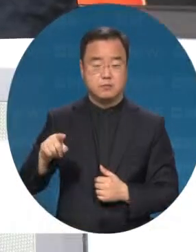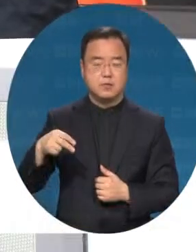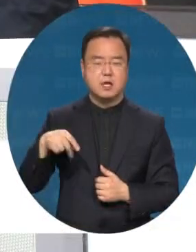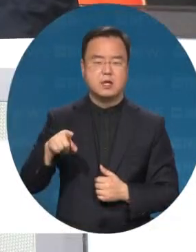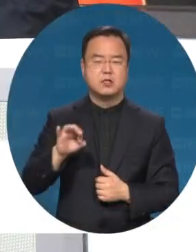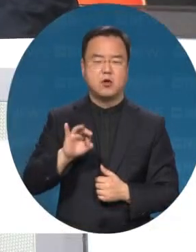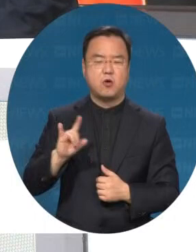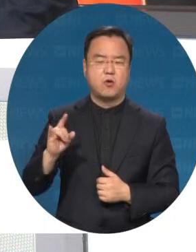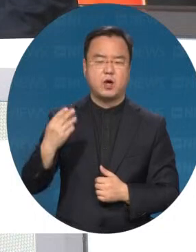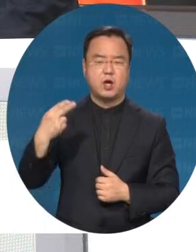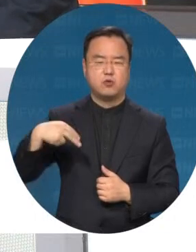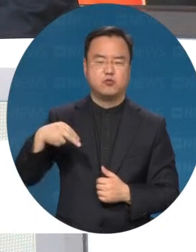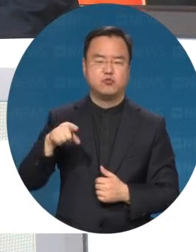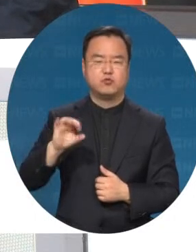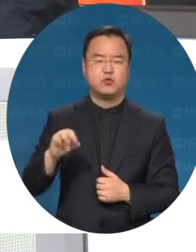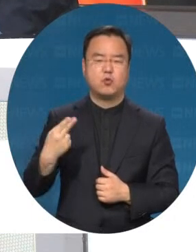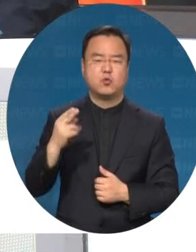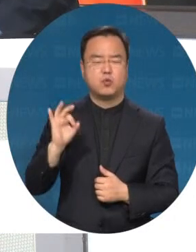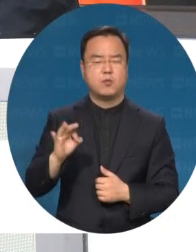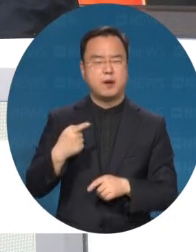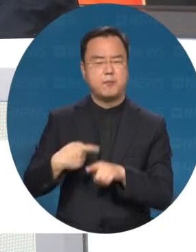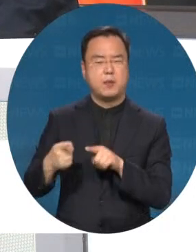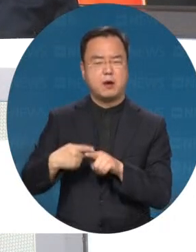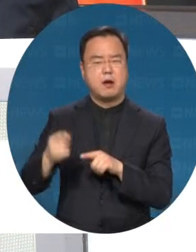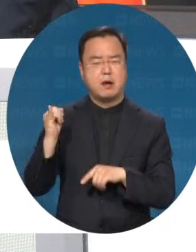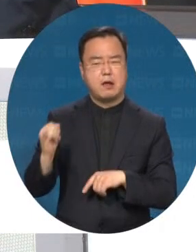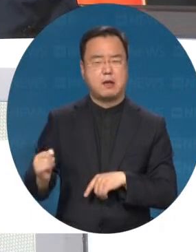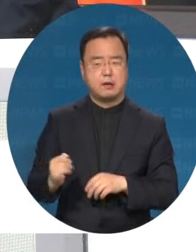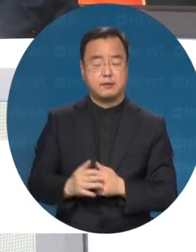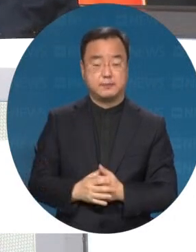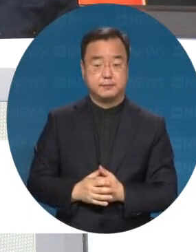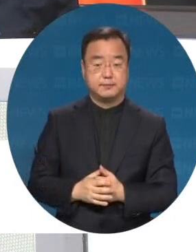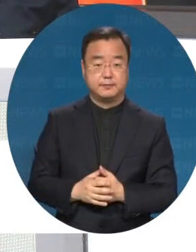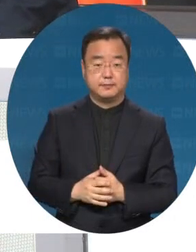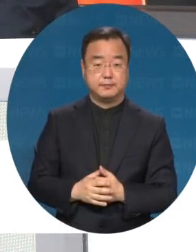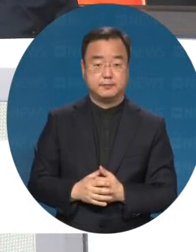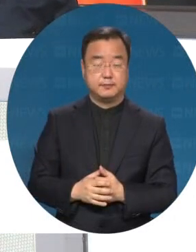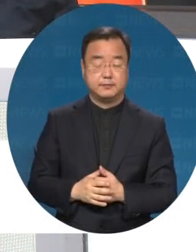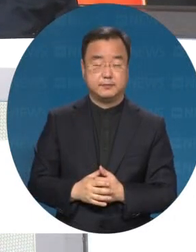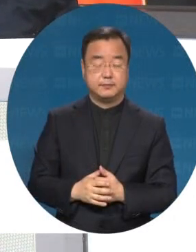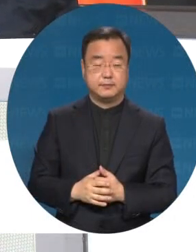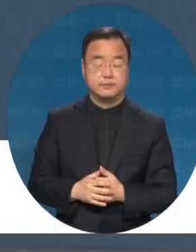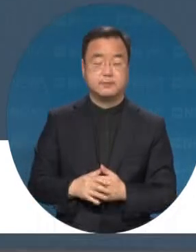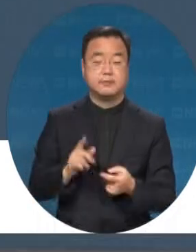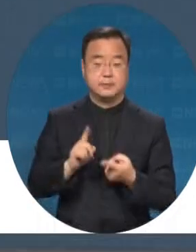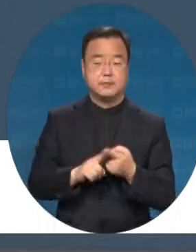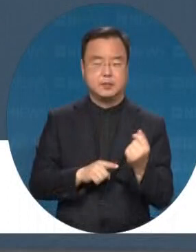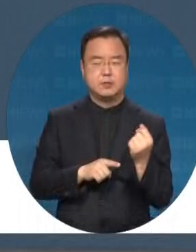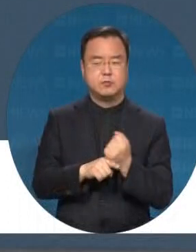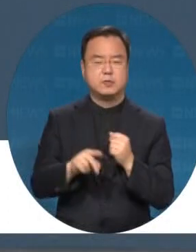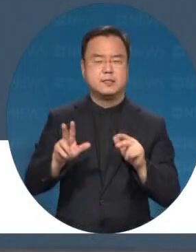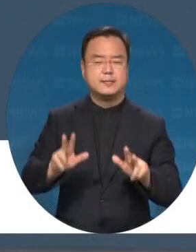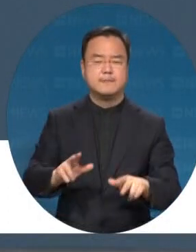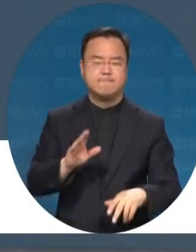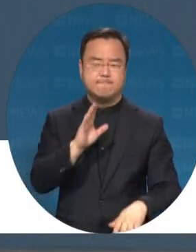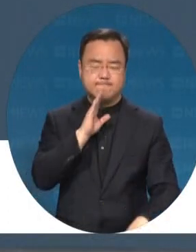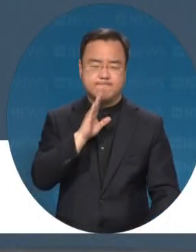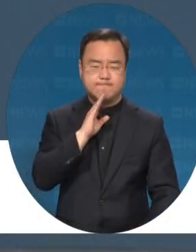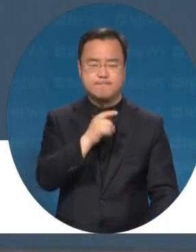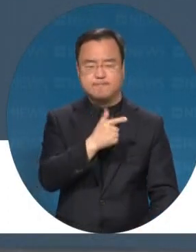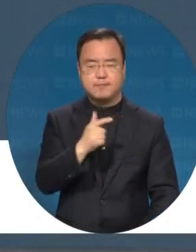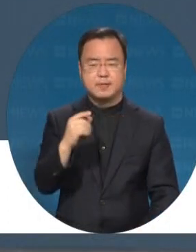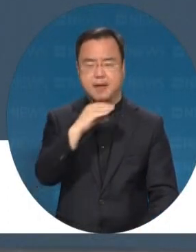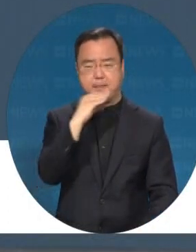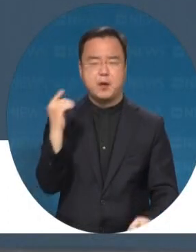유성령은 저평가된 셈이지요 그래서 그 지금이야말로 그런 것 역시도 바로